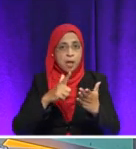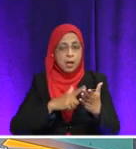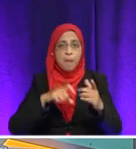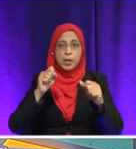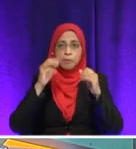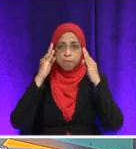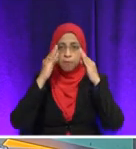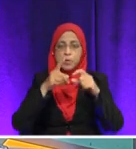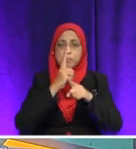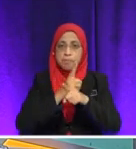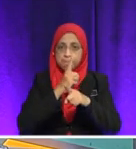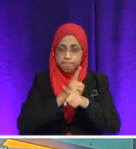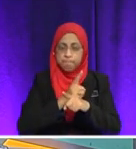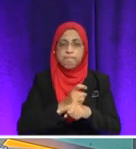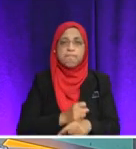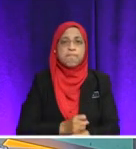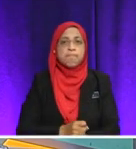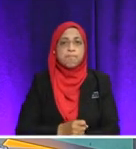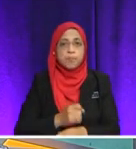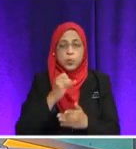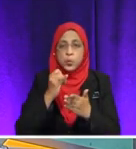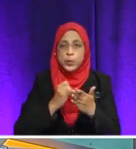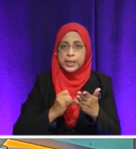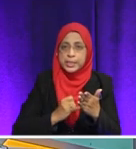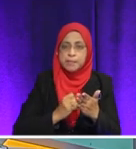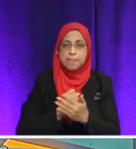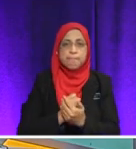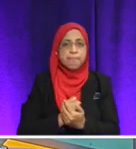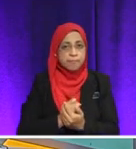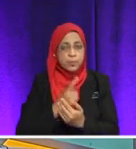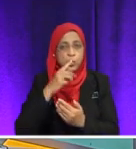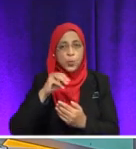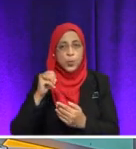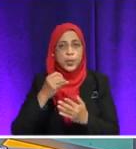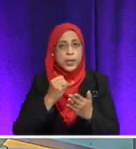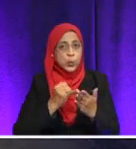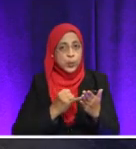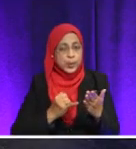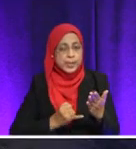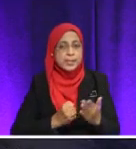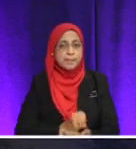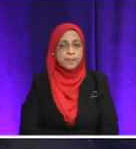melukis bila melukis ada alat bantu untuk dia melukis kawan-kawan